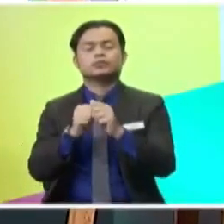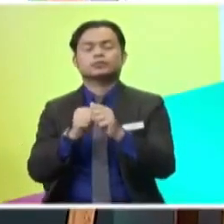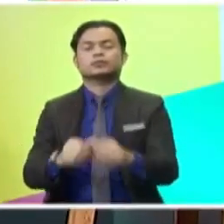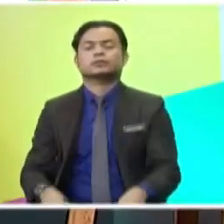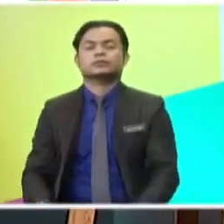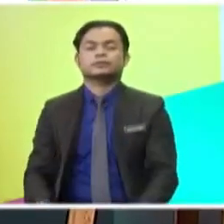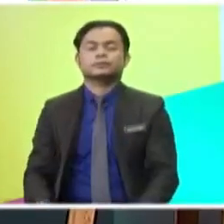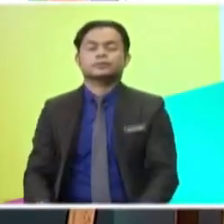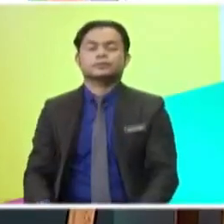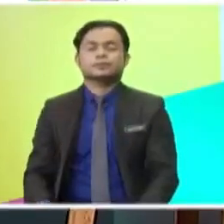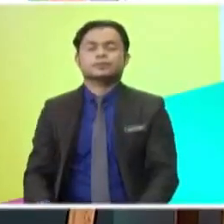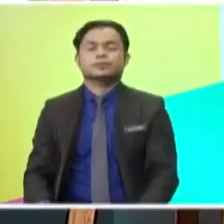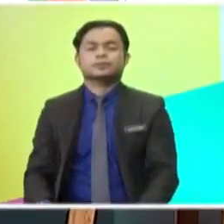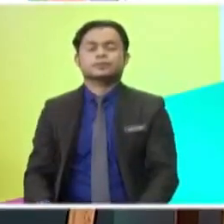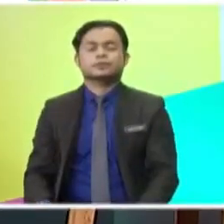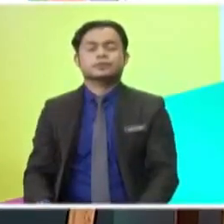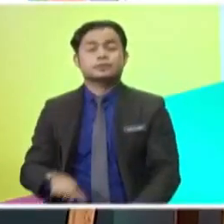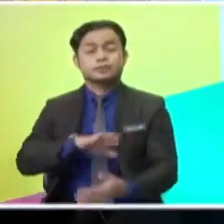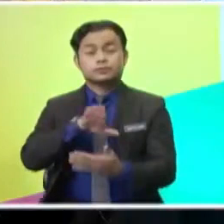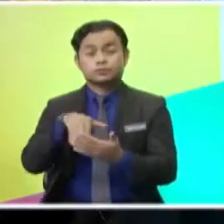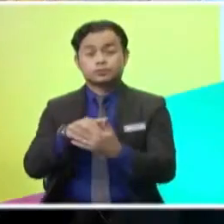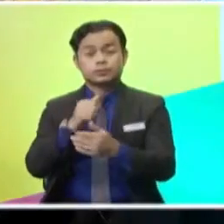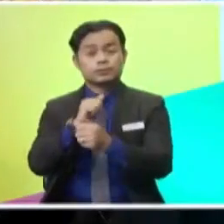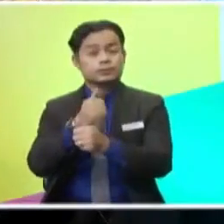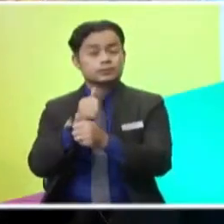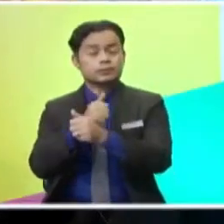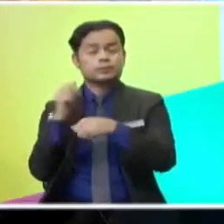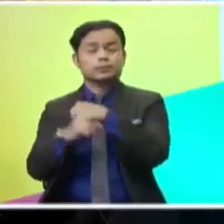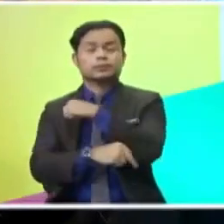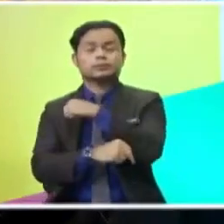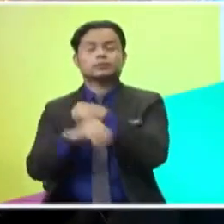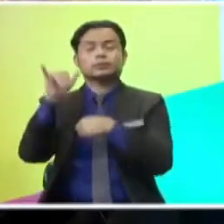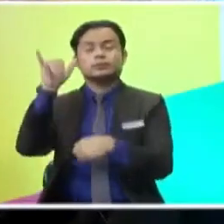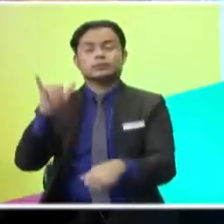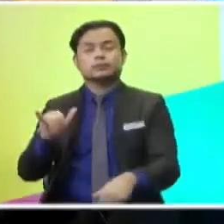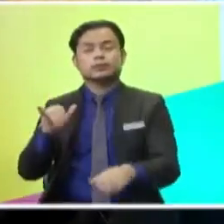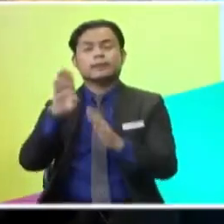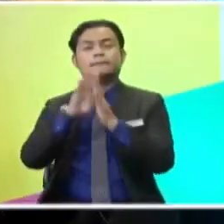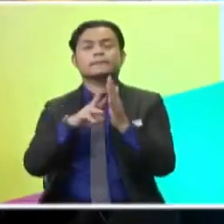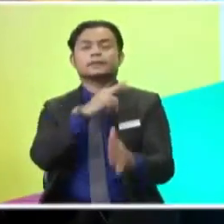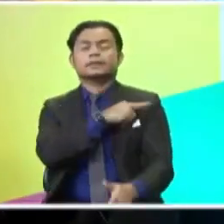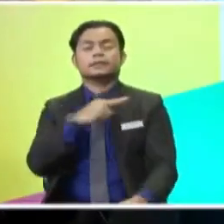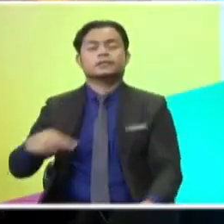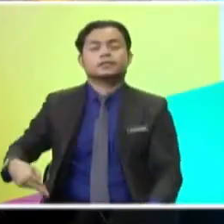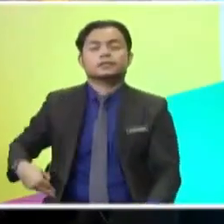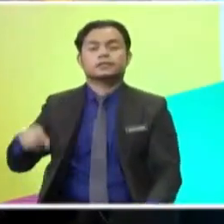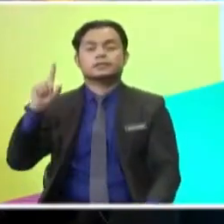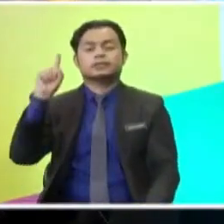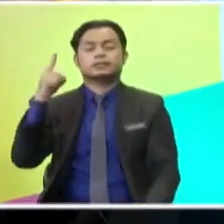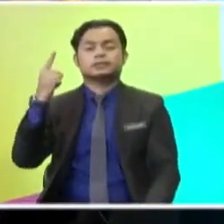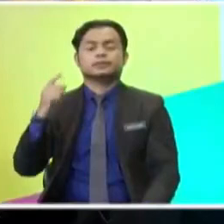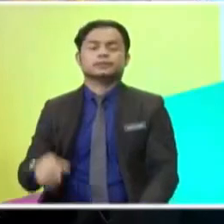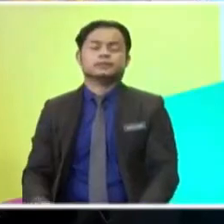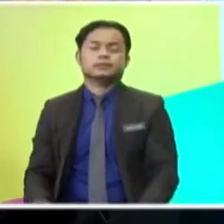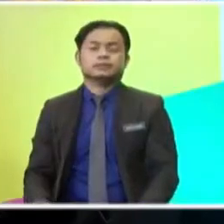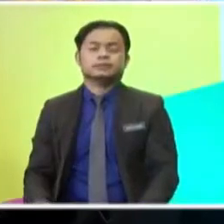dijawat, ya, daripada negeri-negeri beraja. So kita tahu, ya, yang di-Pertuan Agong ini adalah daripada negeri-negeri yang beraja sahaja. Baik. Negeri yang tidak